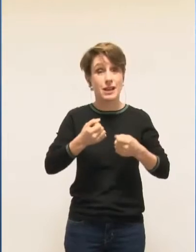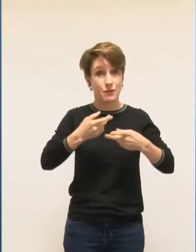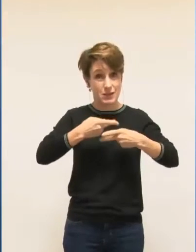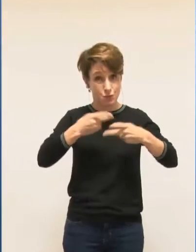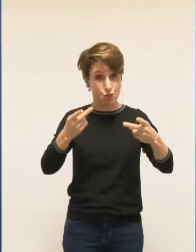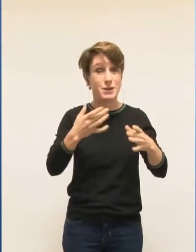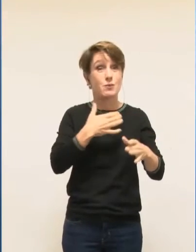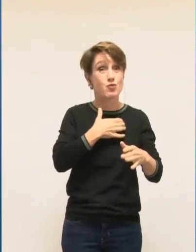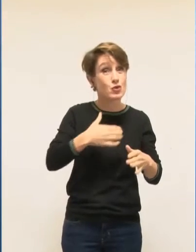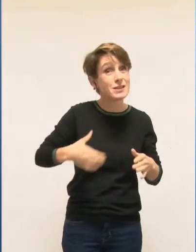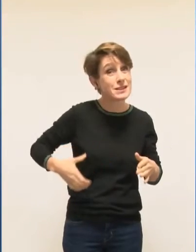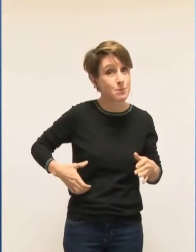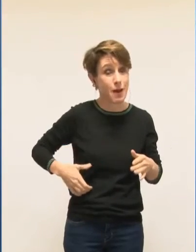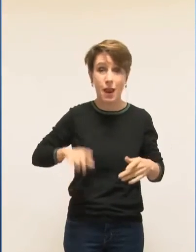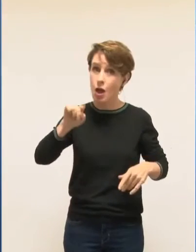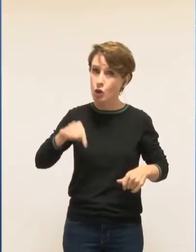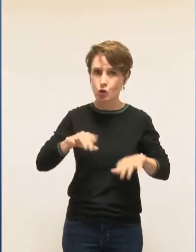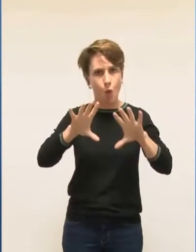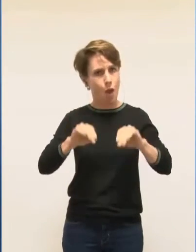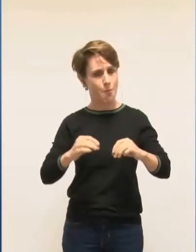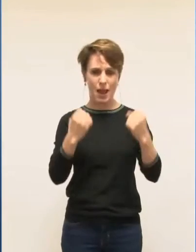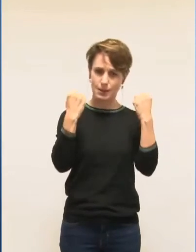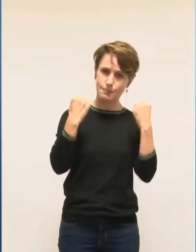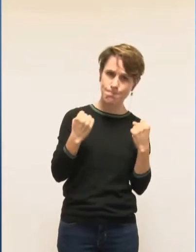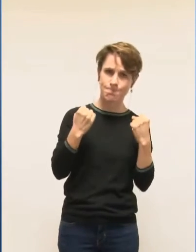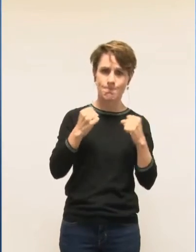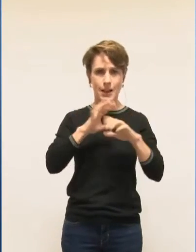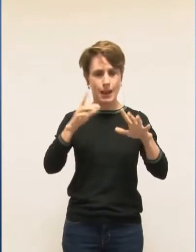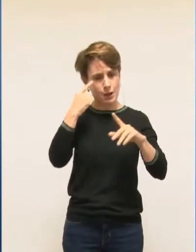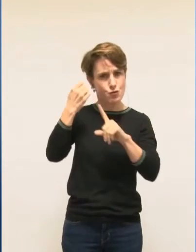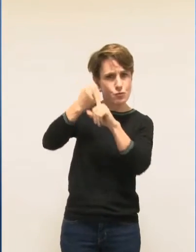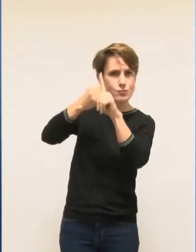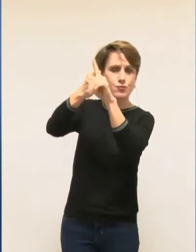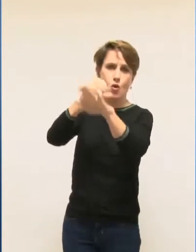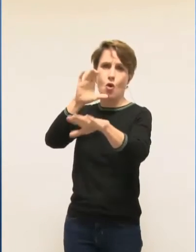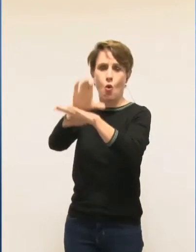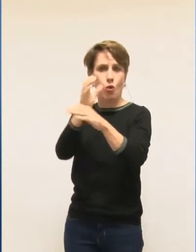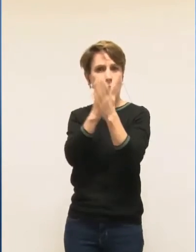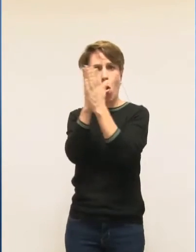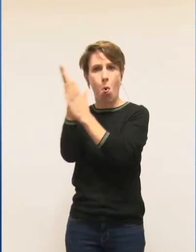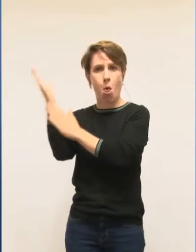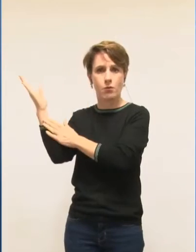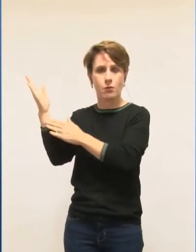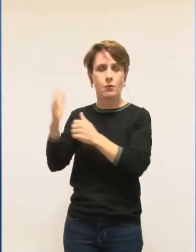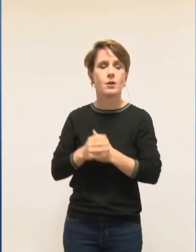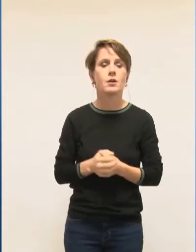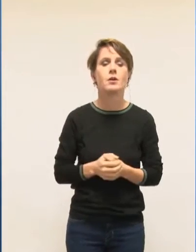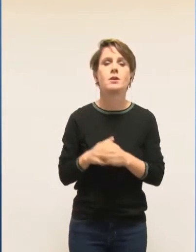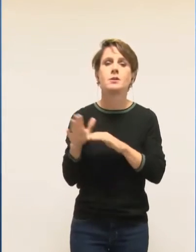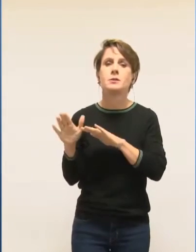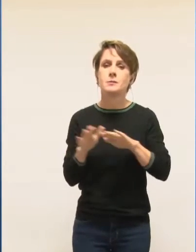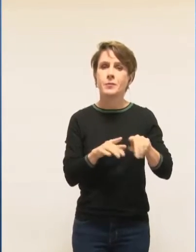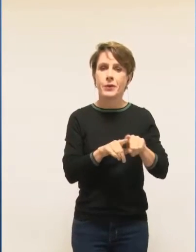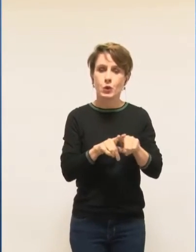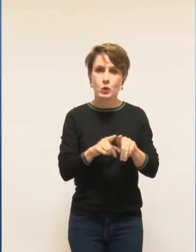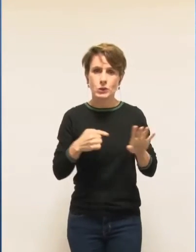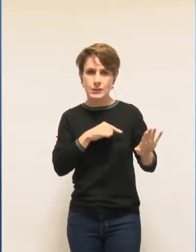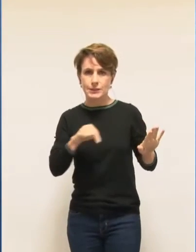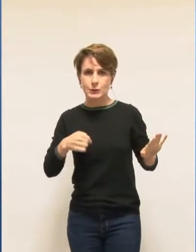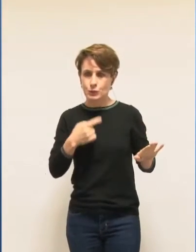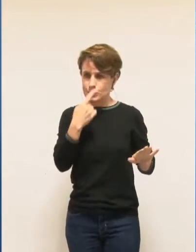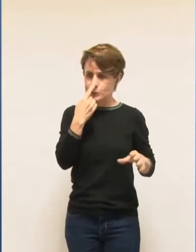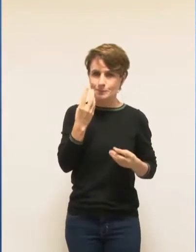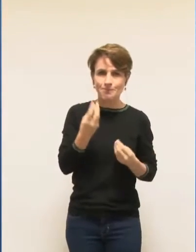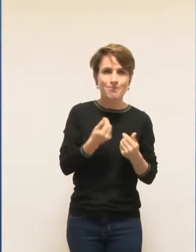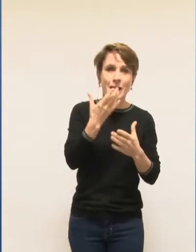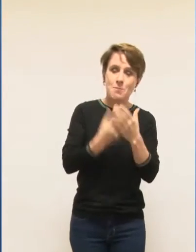prendre toute leur place pour lutter contre ces dérives. Nous restons aussi sur notre faim à propos d'un sujet qui nous tient à